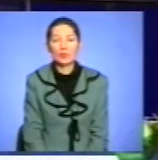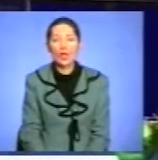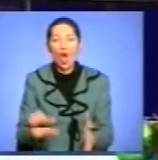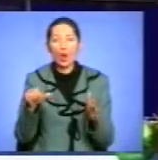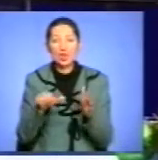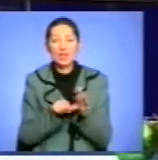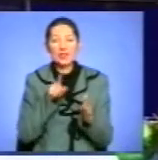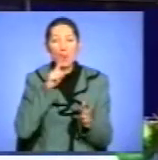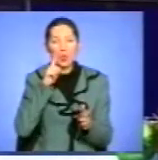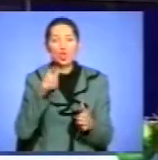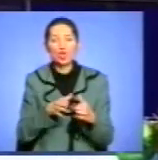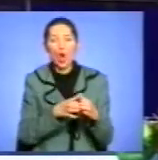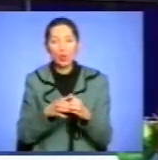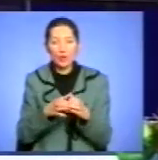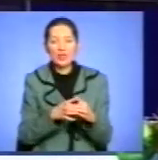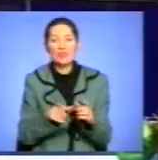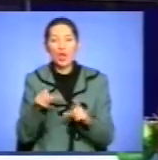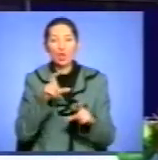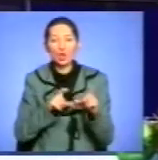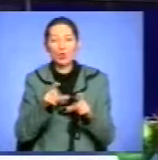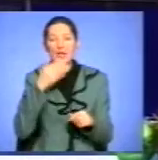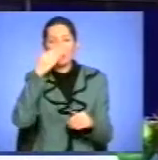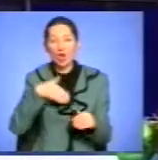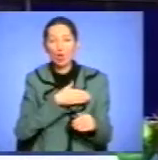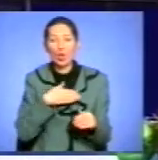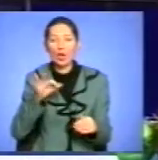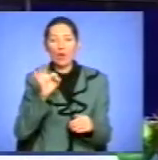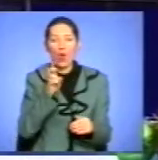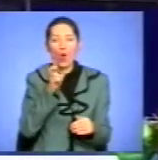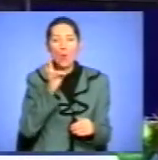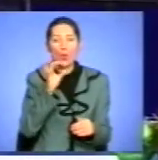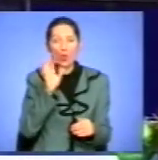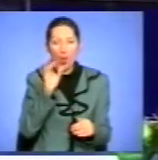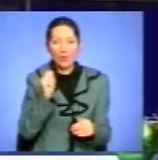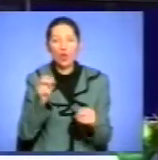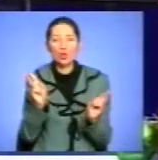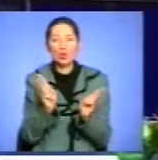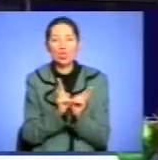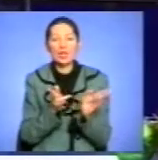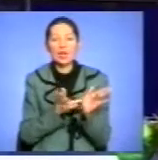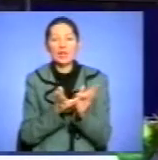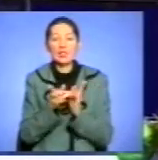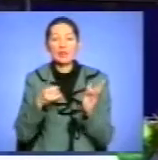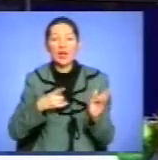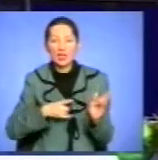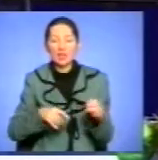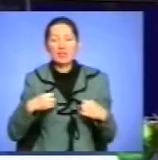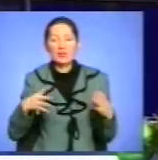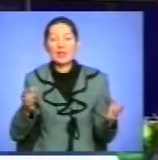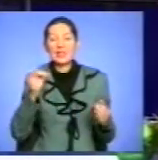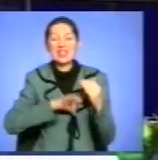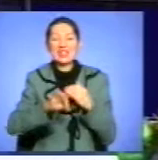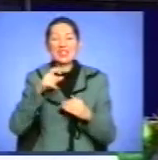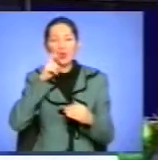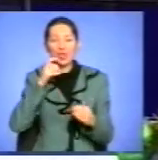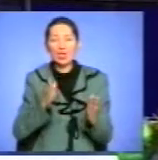Учасники молодіжного товариства студентів-католиків «Обнова» зустріли різдвяні свята на Східній Україні. Вони щойно повернулися і